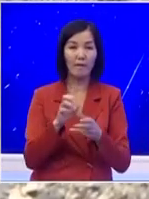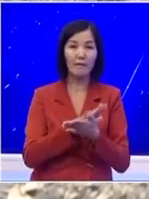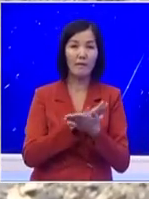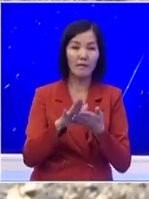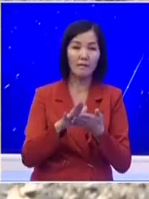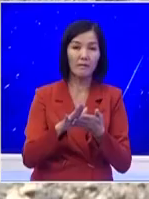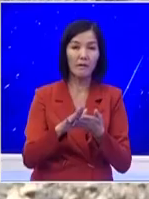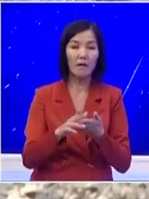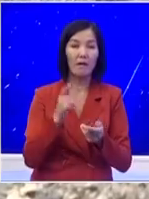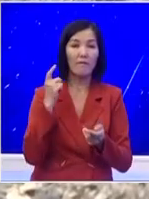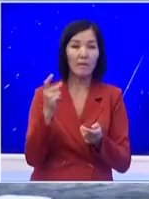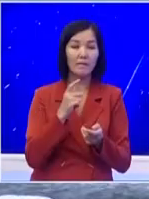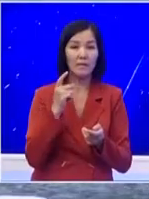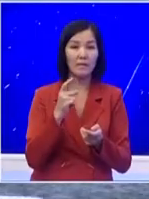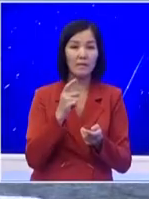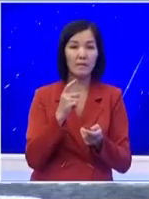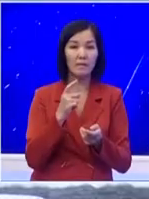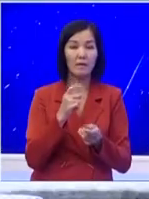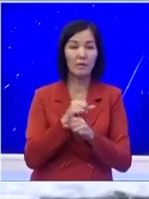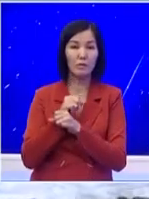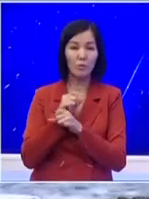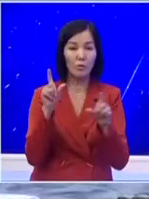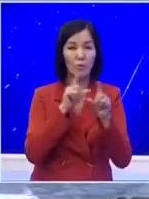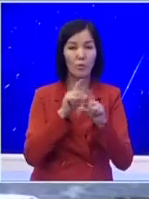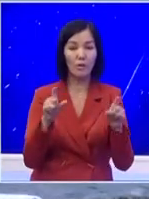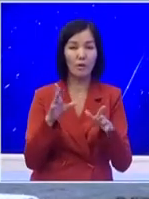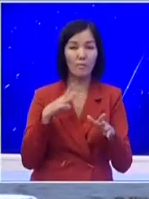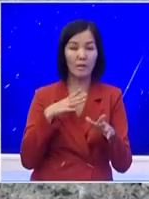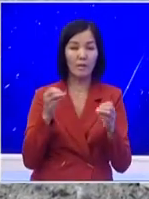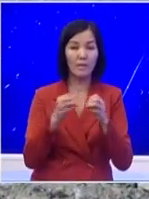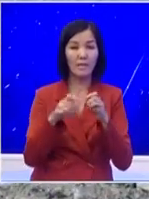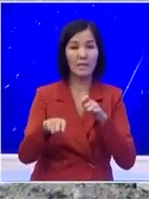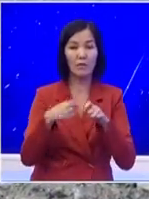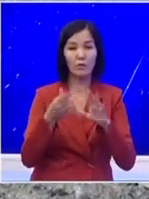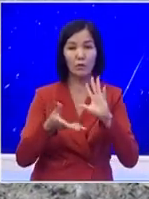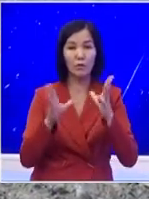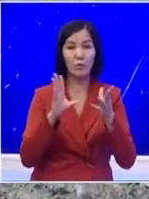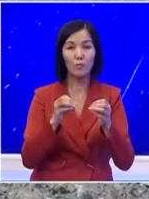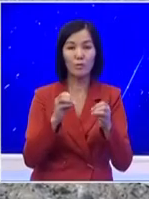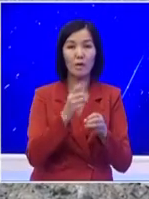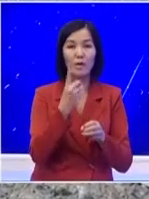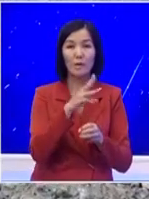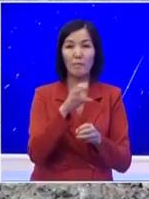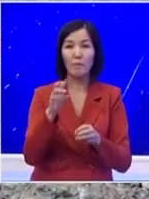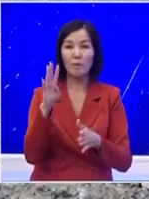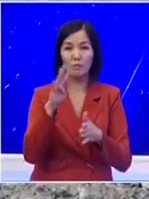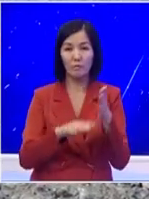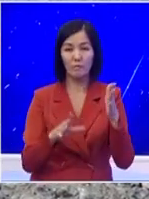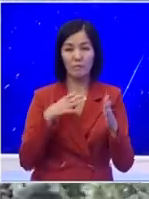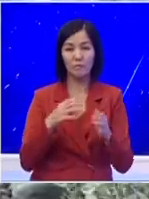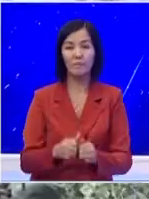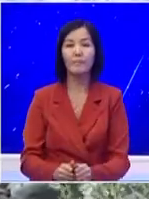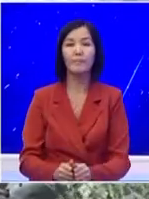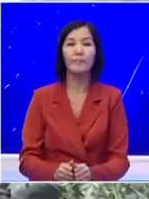санитарных норм владельцами баз отдыха. С начала купального сезона выявлено 10 нарушений на общую сумму около 1 000 000 тенге. Евгения Присяжная,